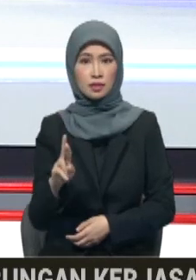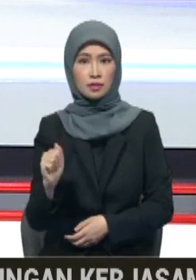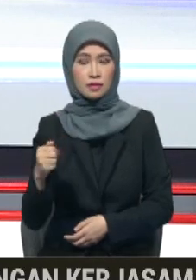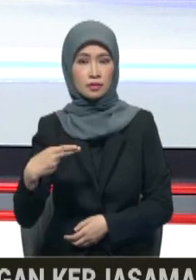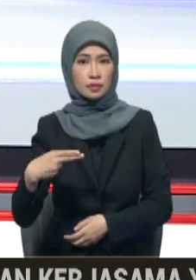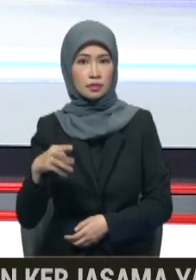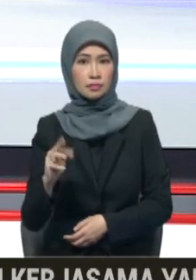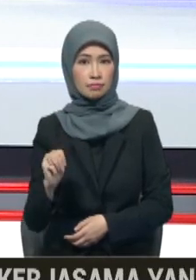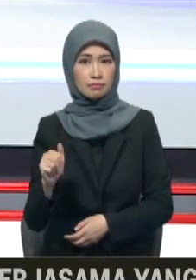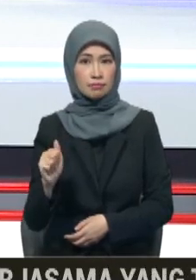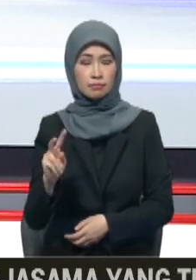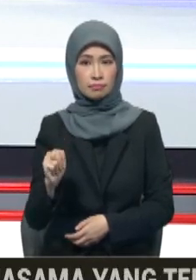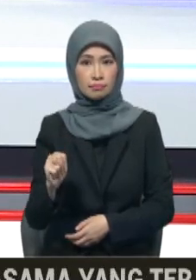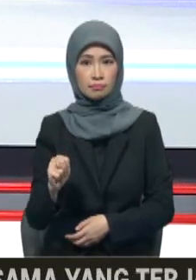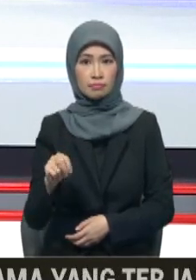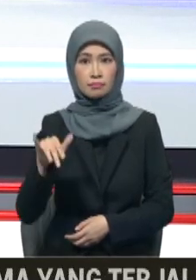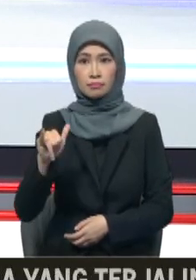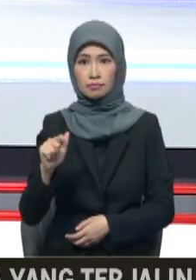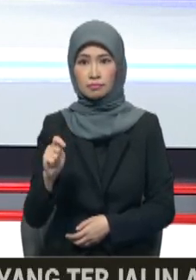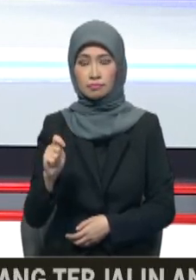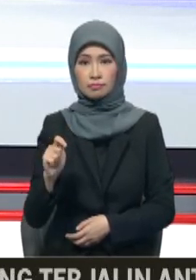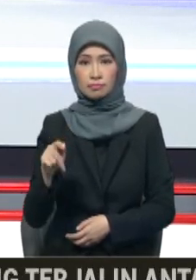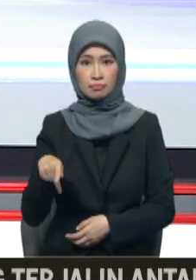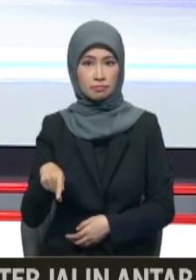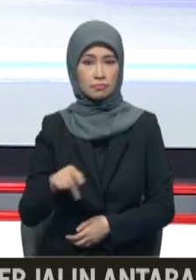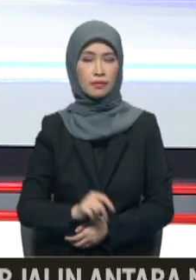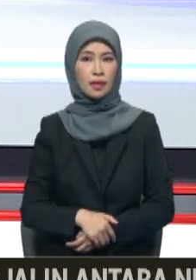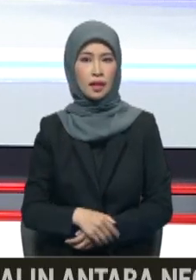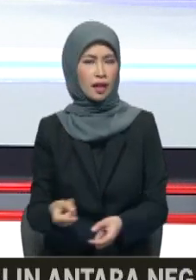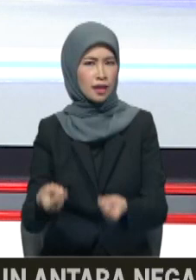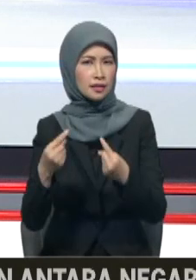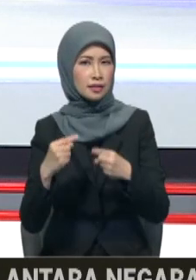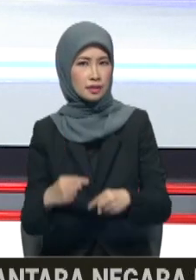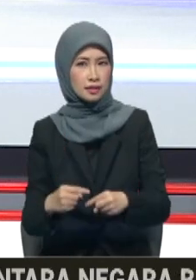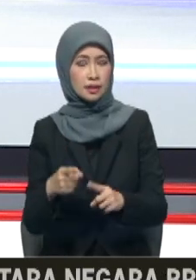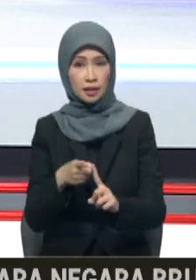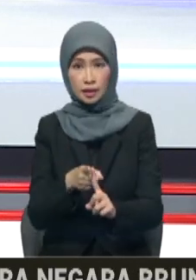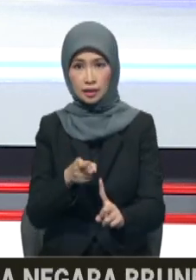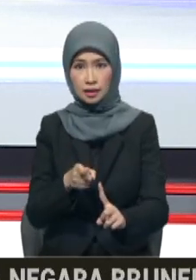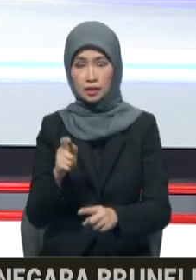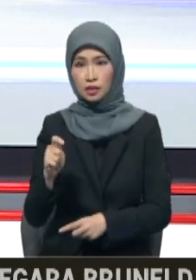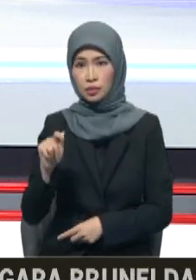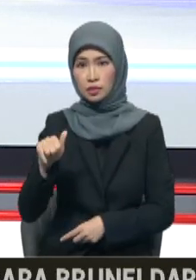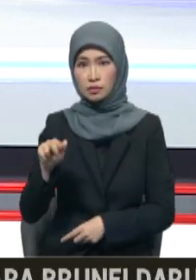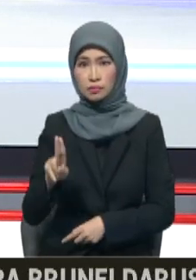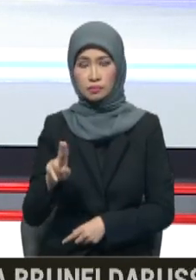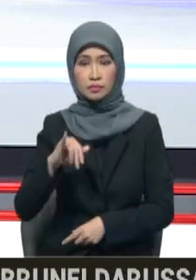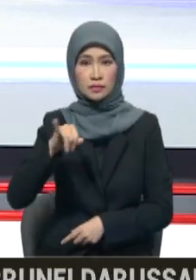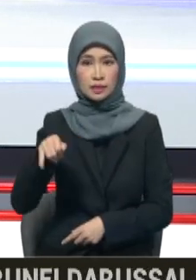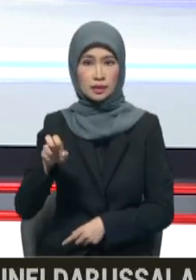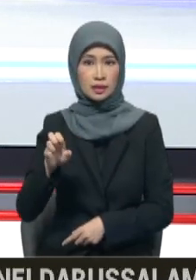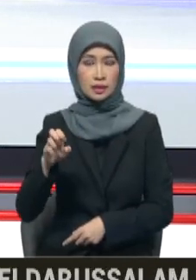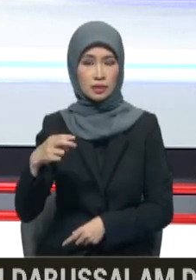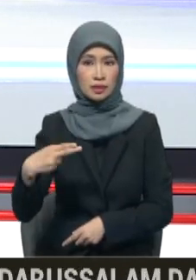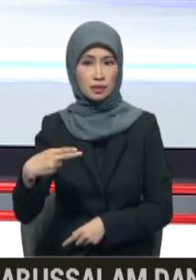Haji Mohamad TB yang di-pertua Majlis mesyuarat negara menerima kunjungan hormat daripada tuan yang terutama J hunbek